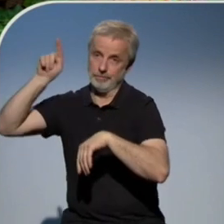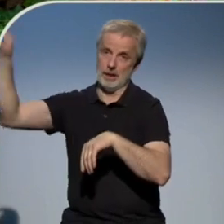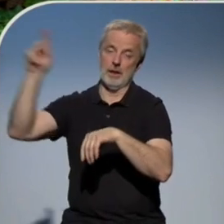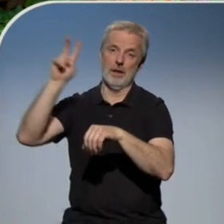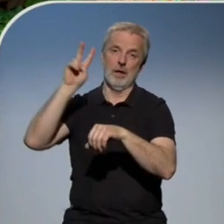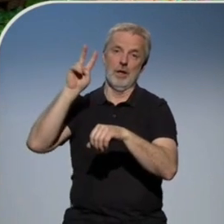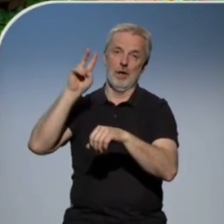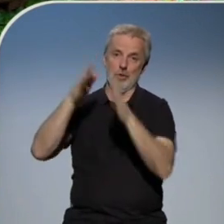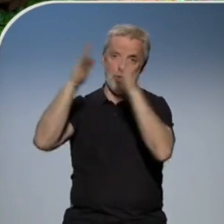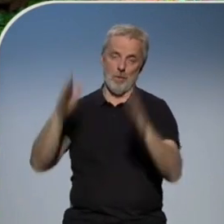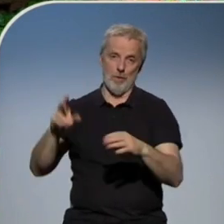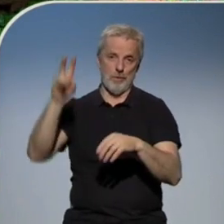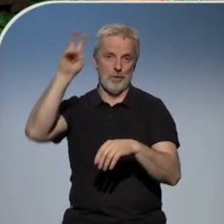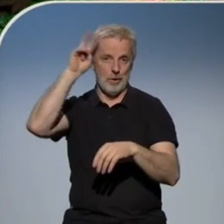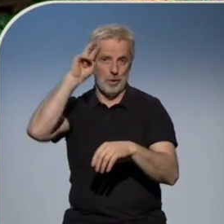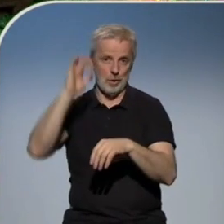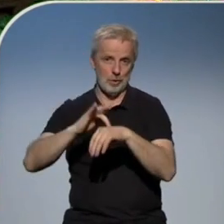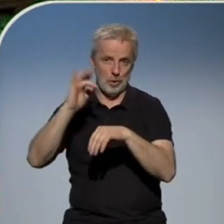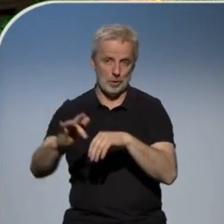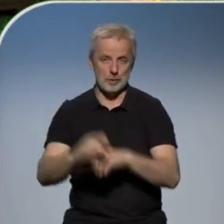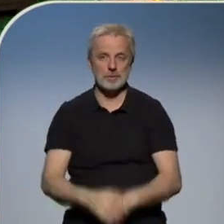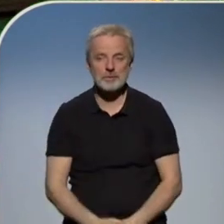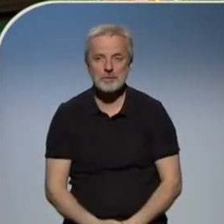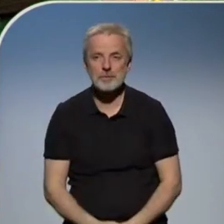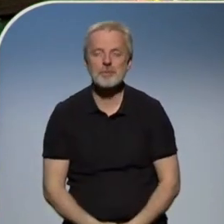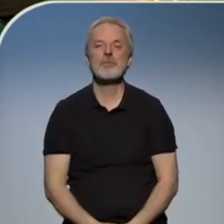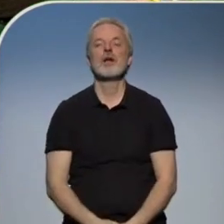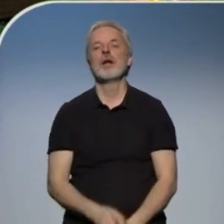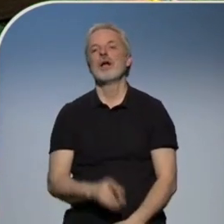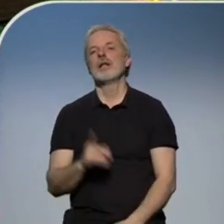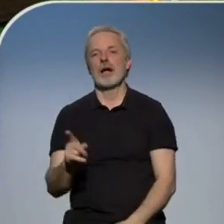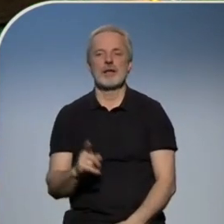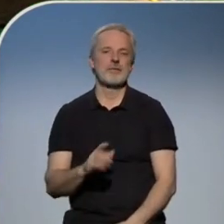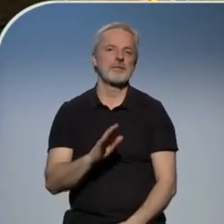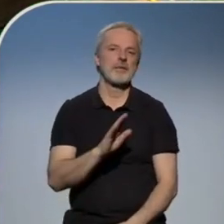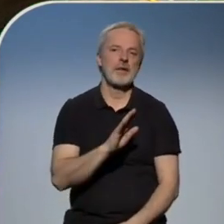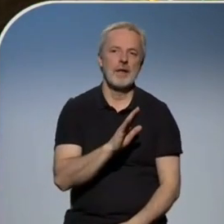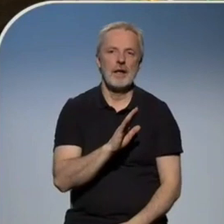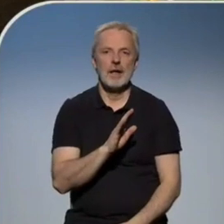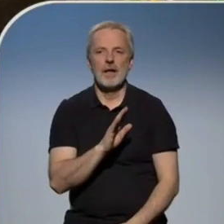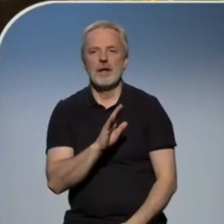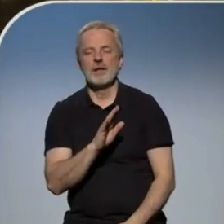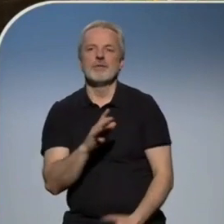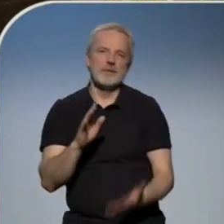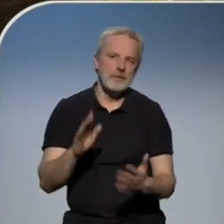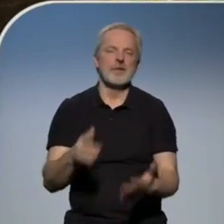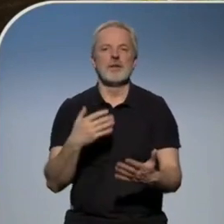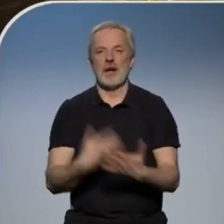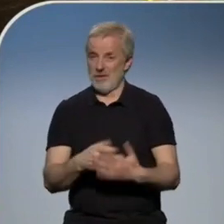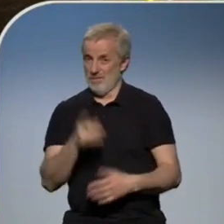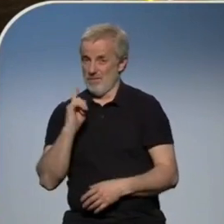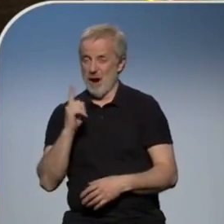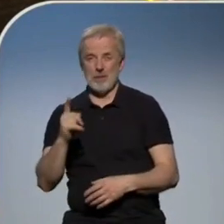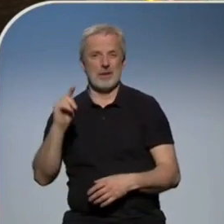probírat, takové ty věci, jako leze mi to krkem, praskne mi z toho hlava, leží mě v žaludku. Je i tohleto cesta nějakým způsobem se zamyslet, zastavit